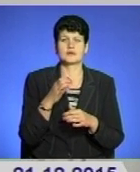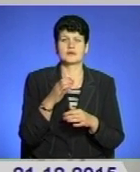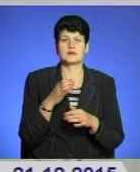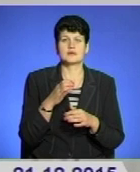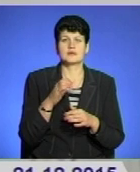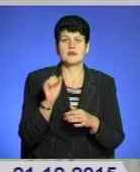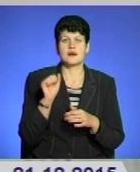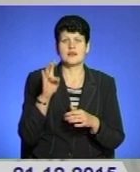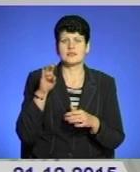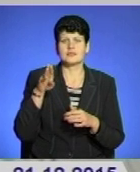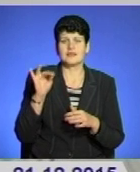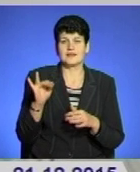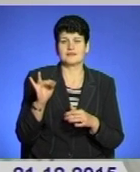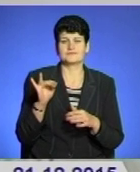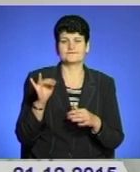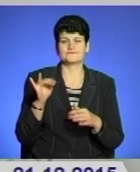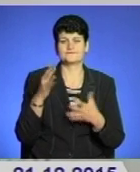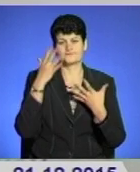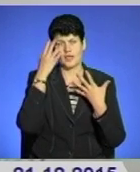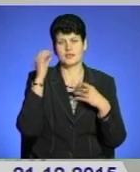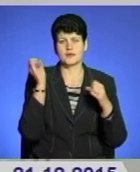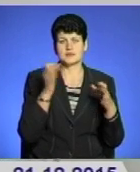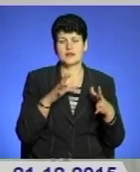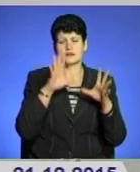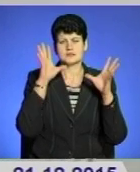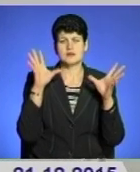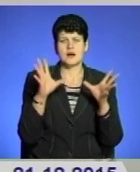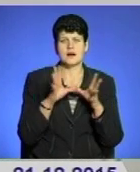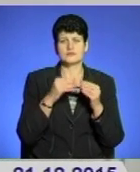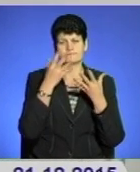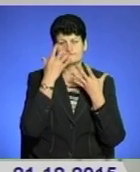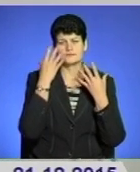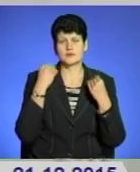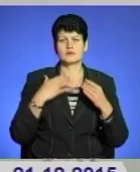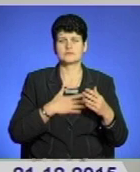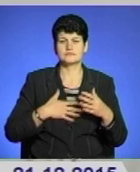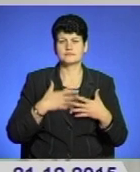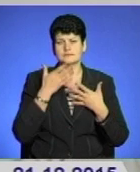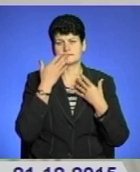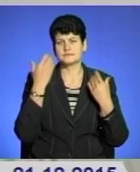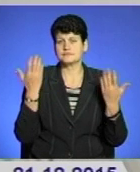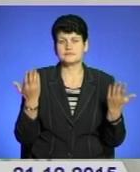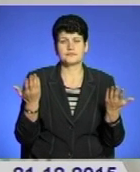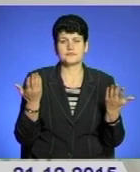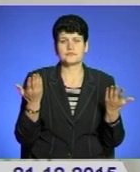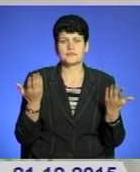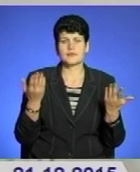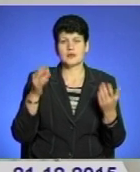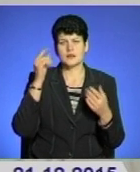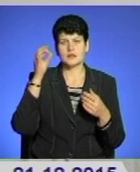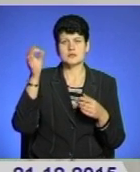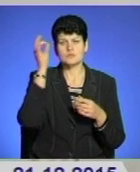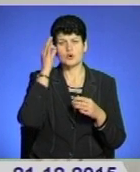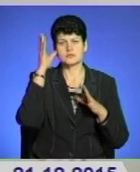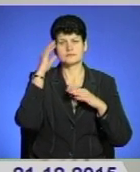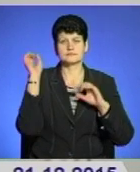тобто антидепресант, який би зняв би загальну тривогу, ті спогади, які